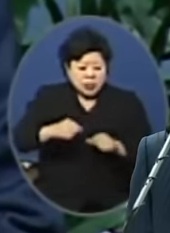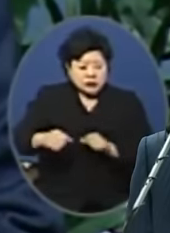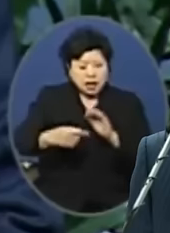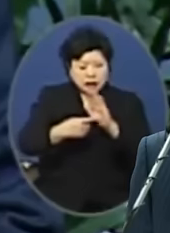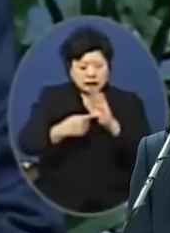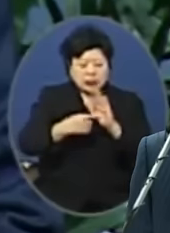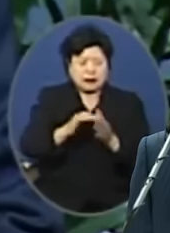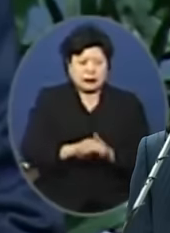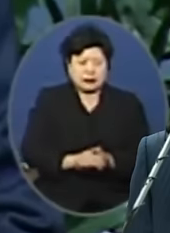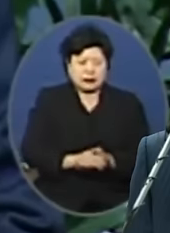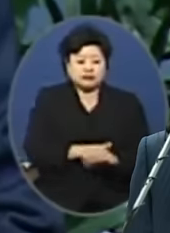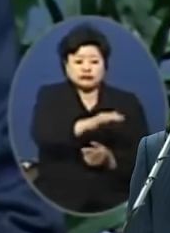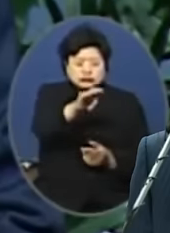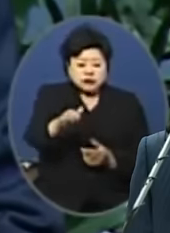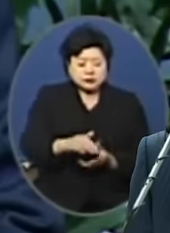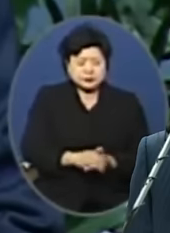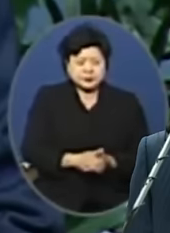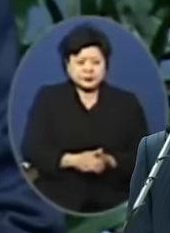것입니다. 우리